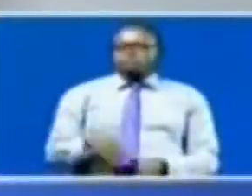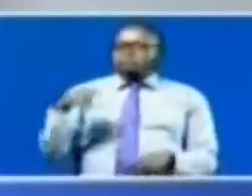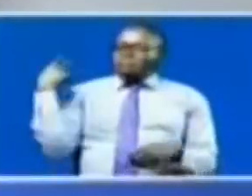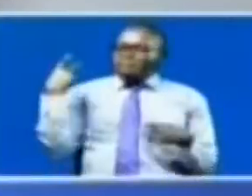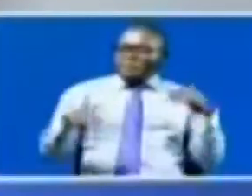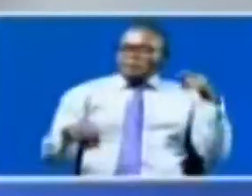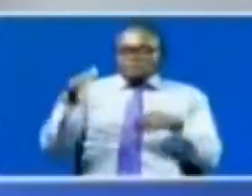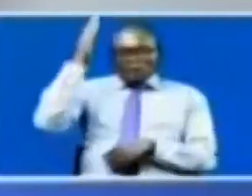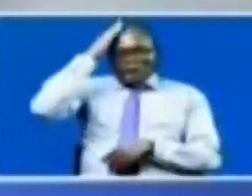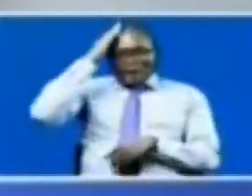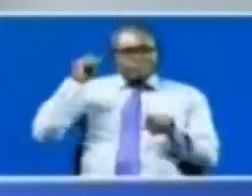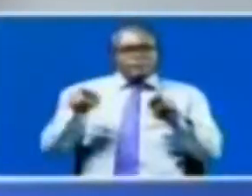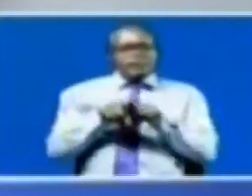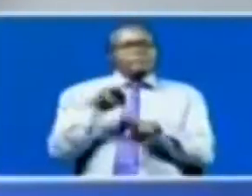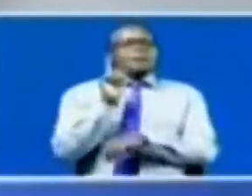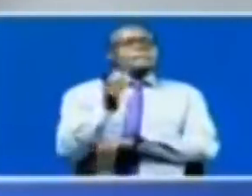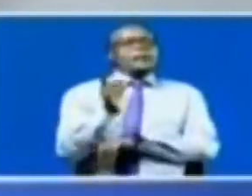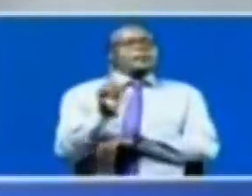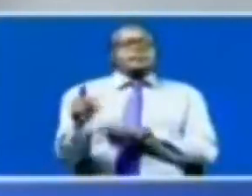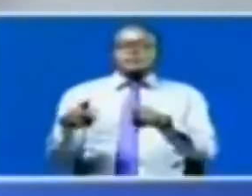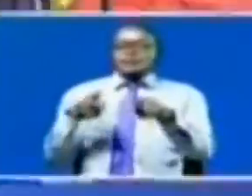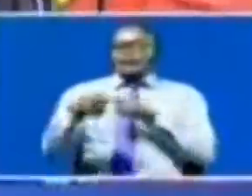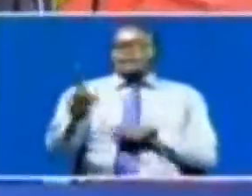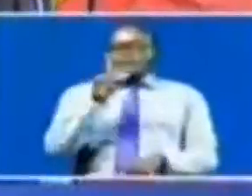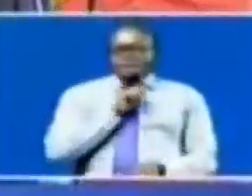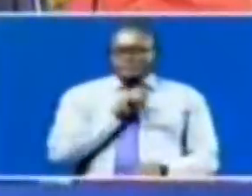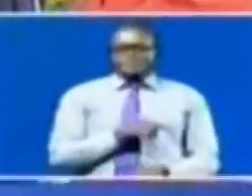majeraha kichwani huku sehemu zake za siri zikikatwa.